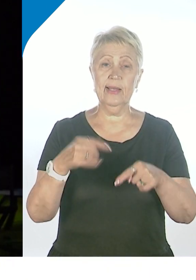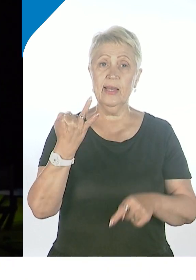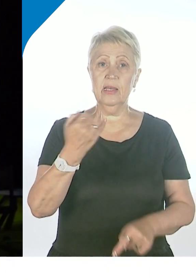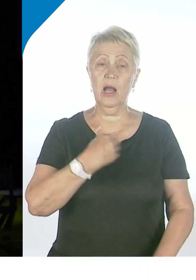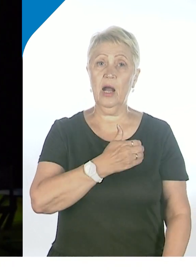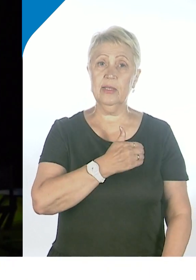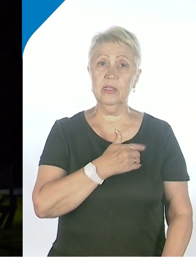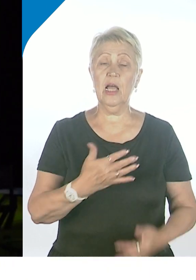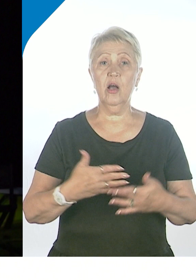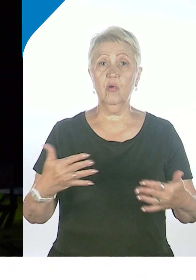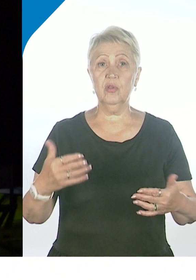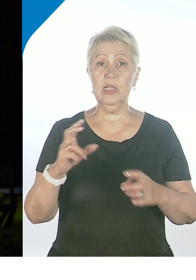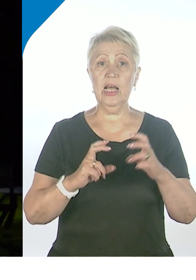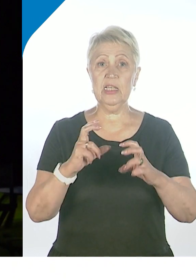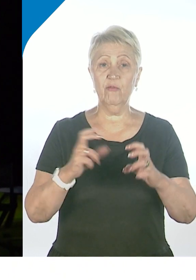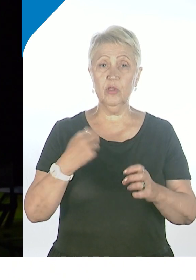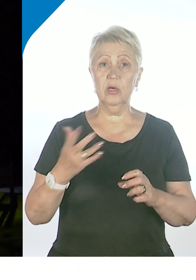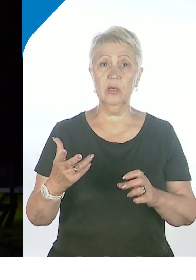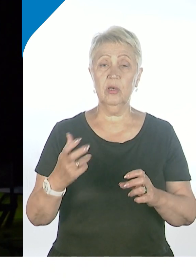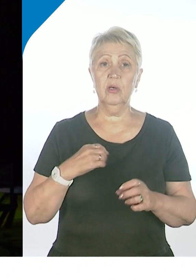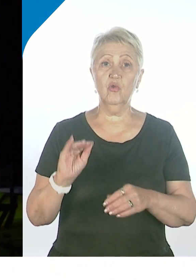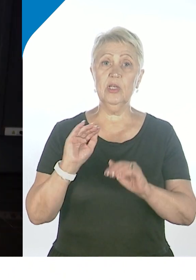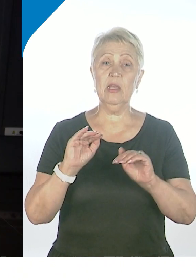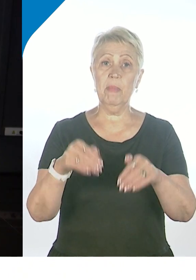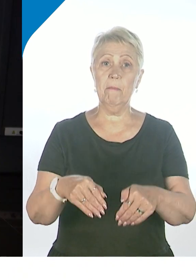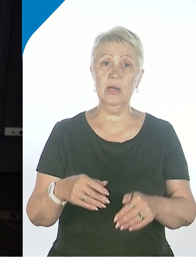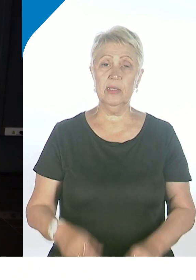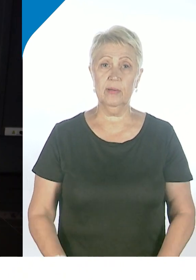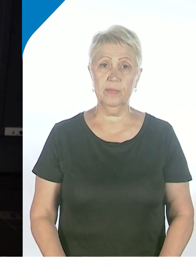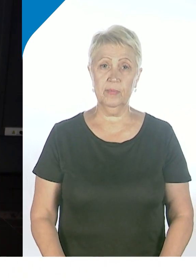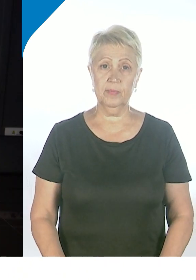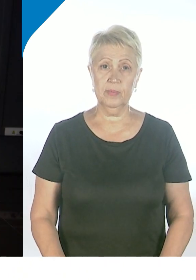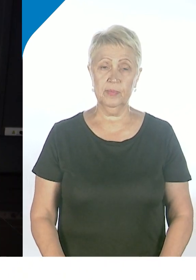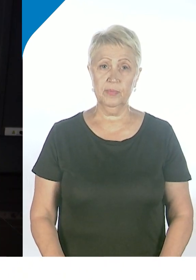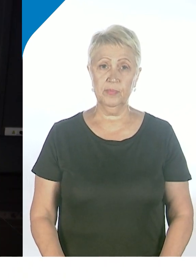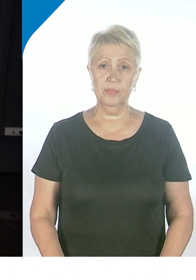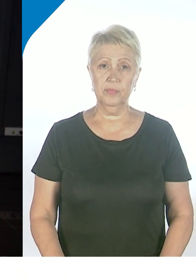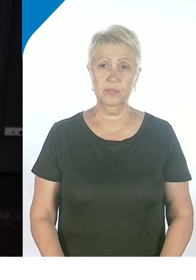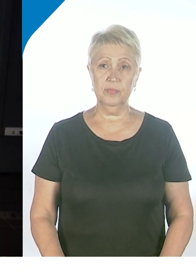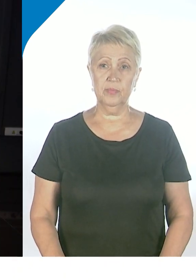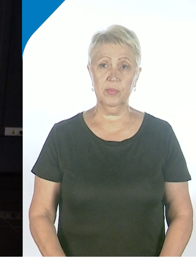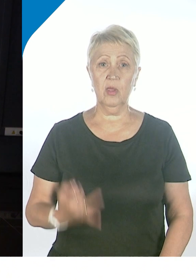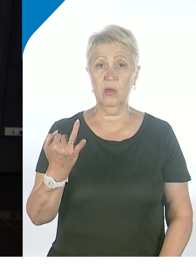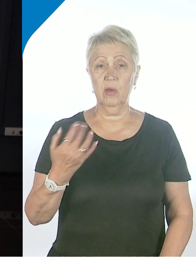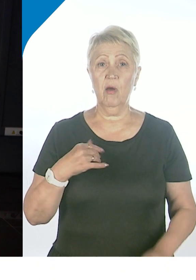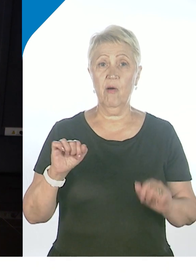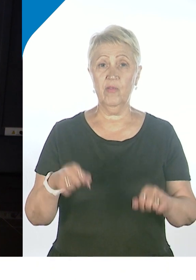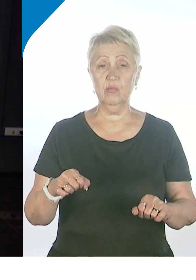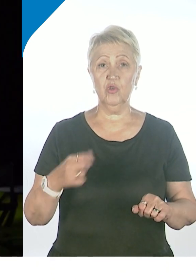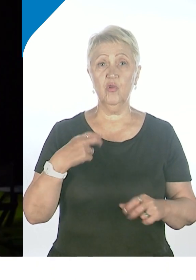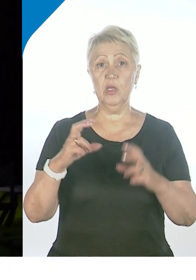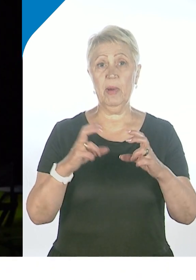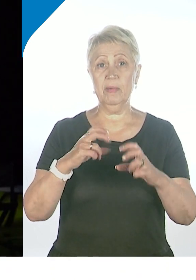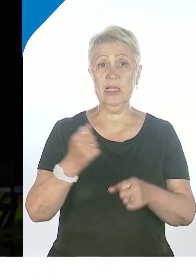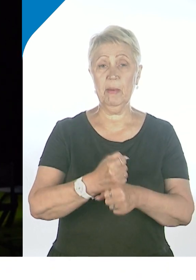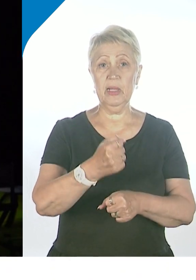бы на какой-нибудь завод попасть и, возможно, какое-нибудь еще производство